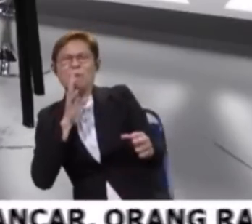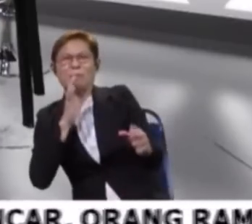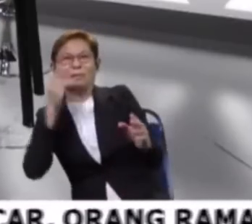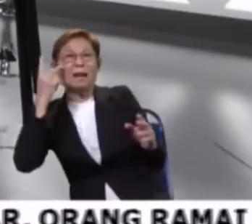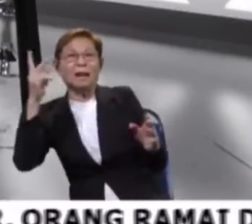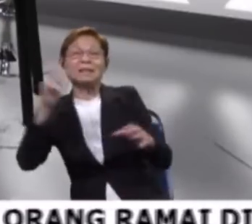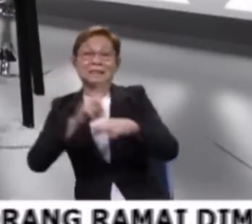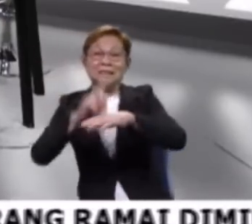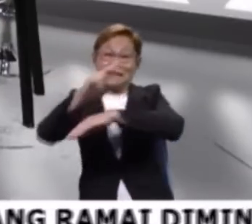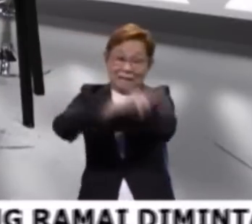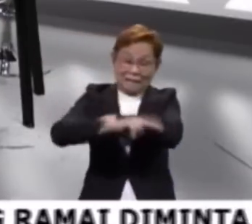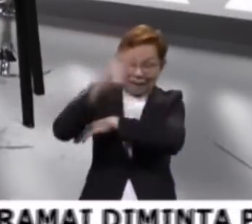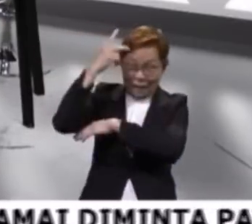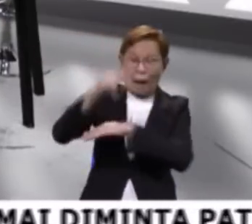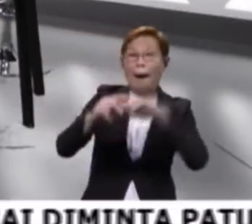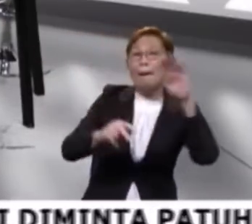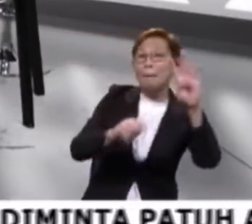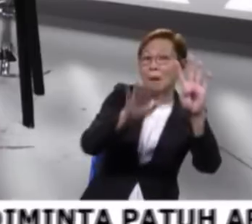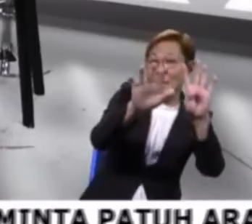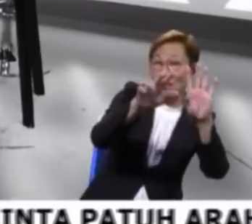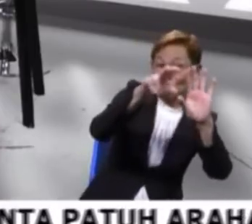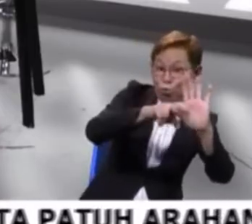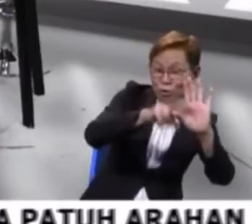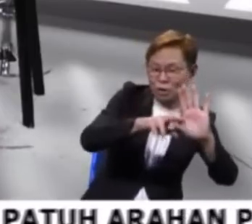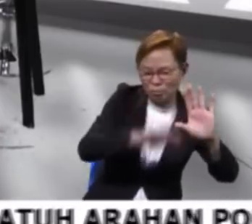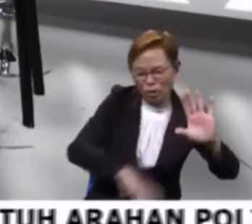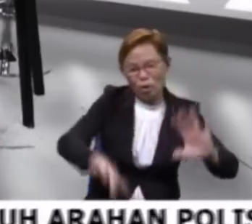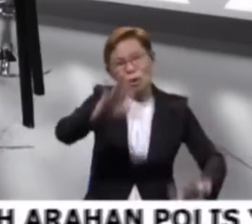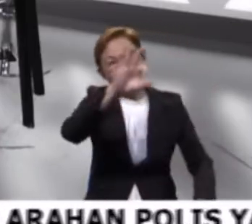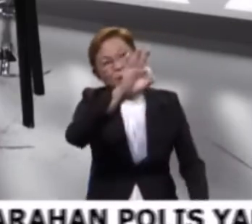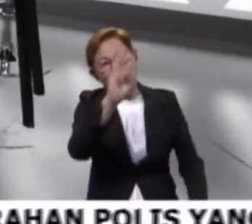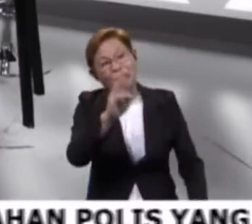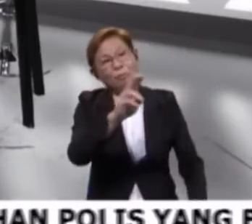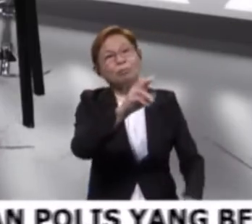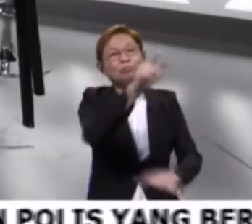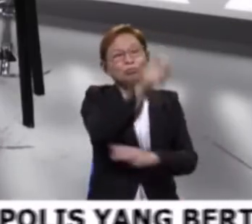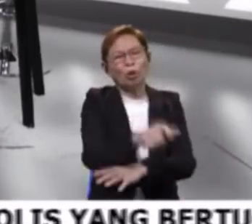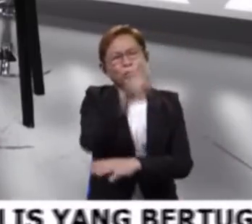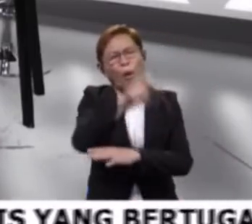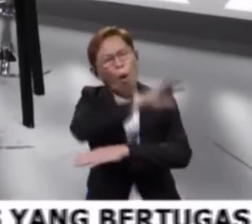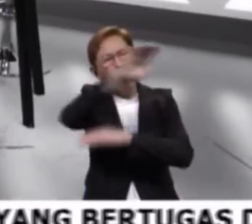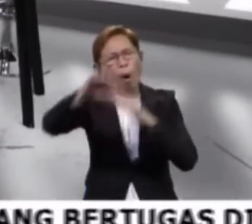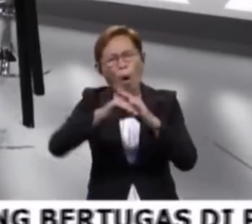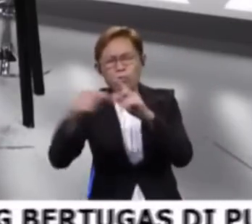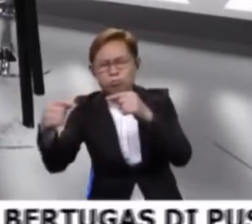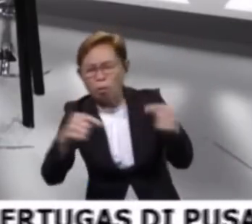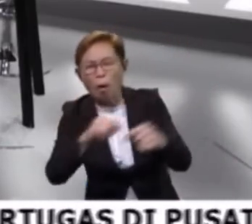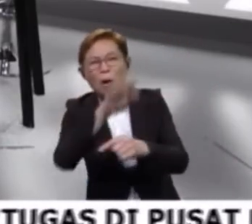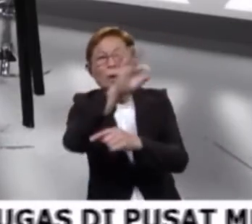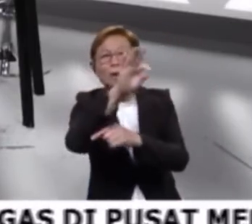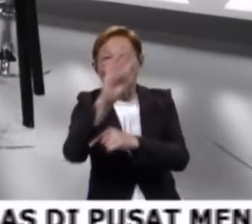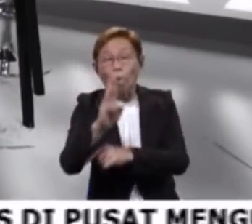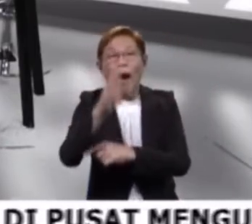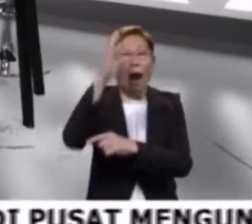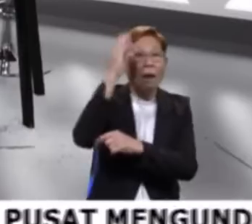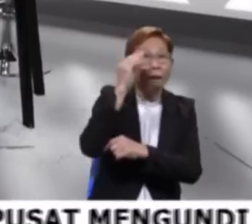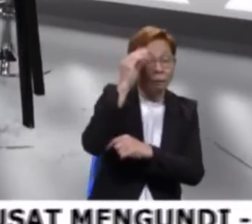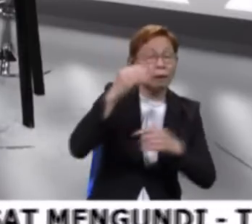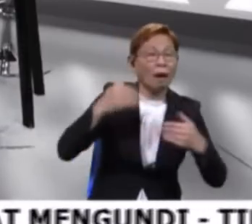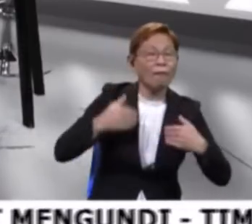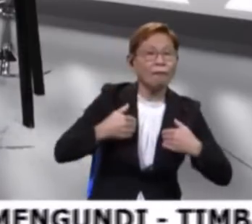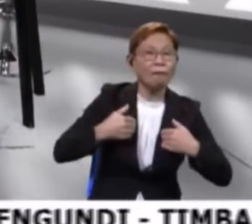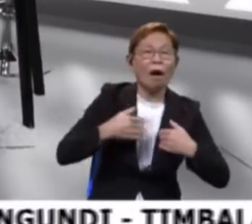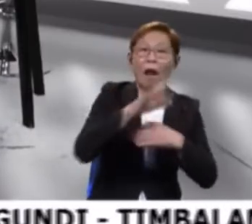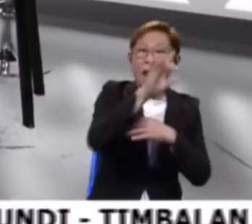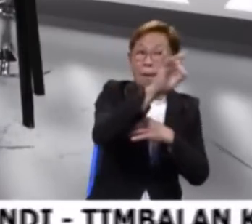kita ada 45 krusi eee ada lebih kuat 96 jalur secara keseluruhannya yang bertanding eh calon lelaki kita ada